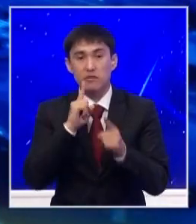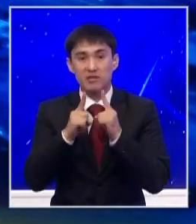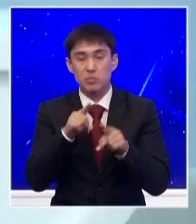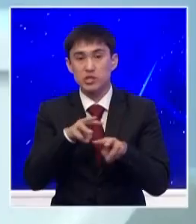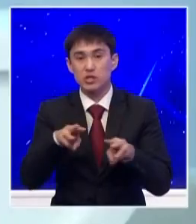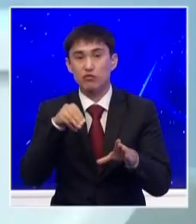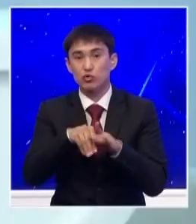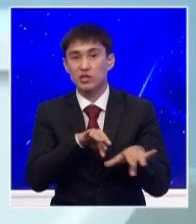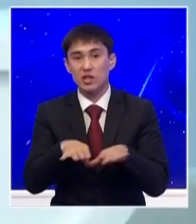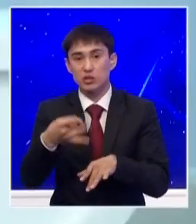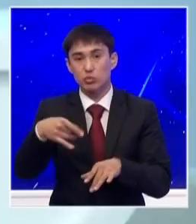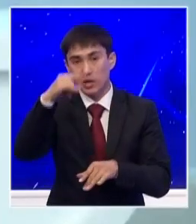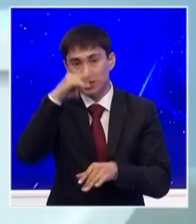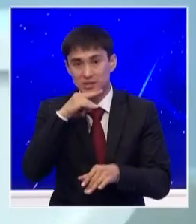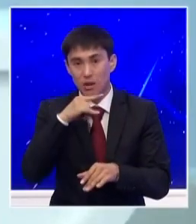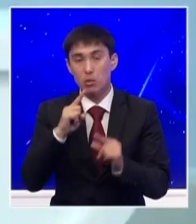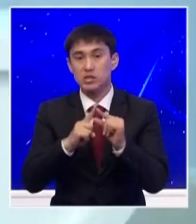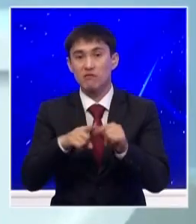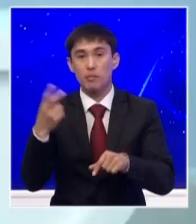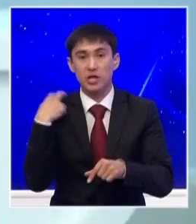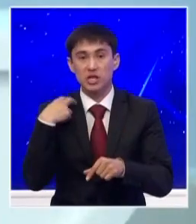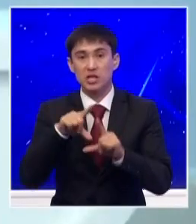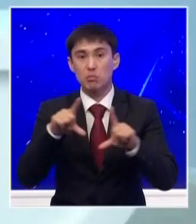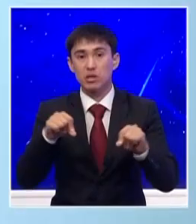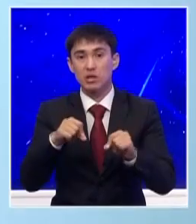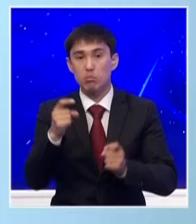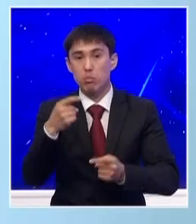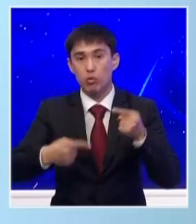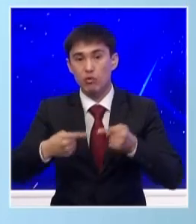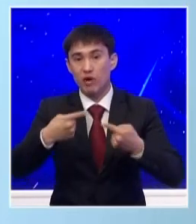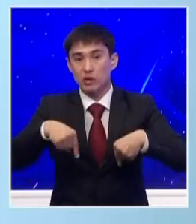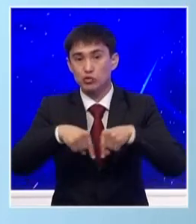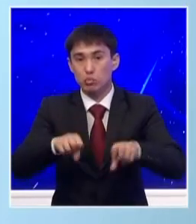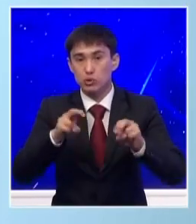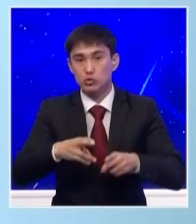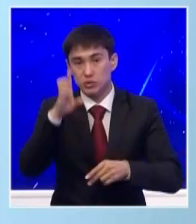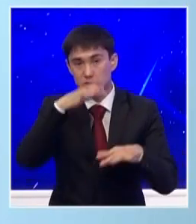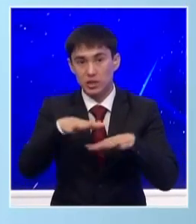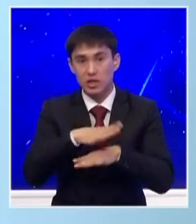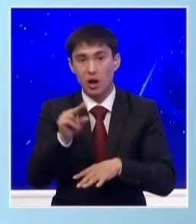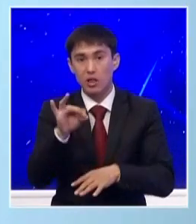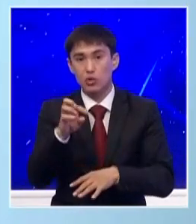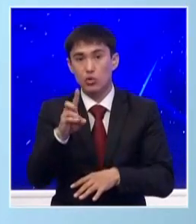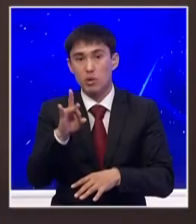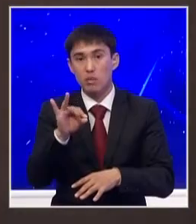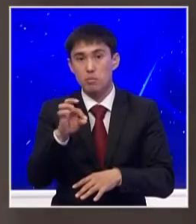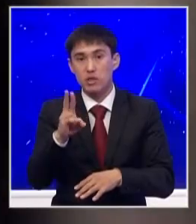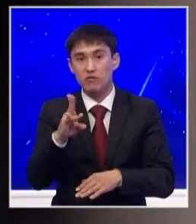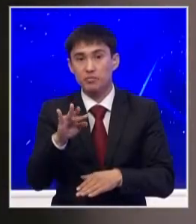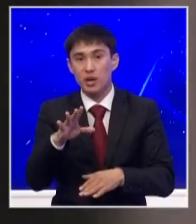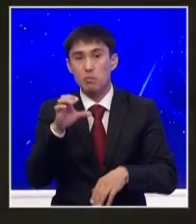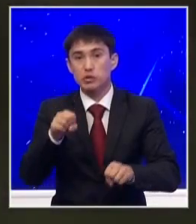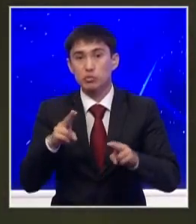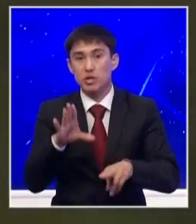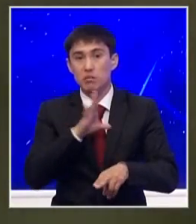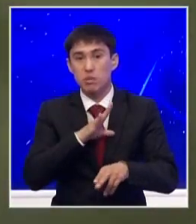Министерства внутренних дел Республики Казахстан. По словам начальника департамента по борьбе с организованной преступностью страны Каната Нурмагомбетова,